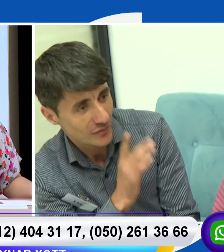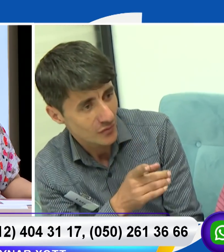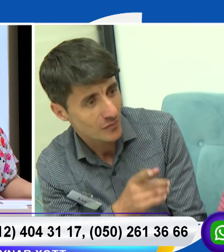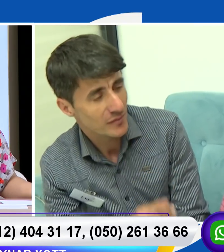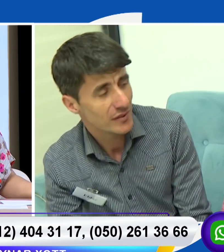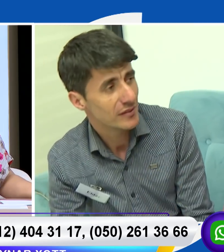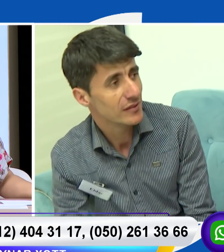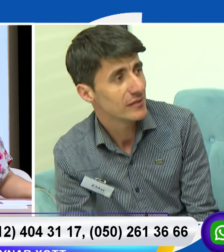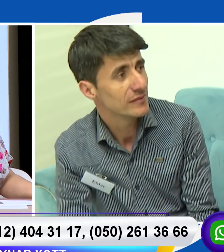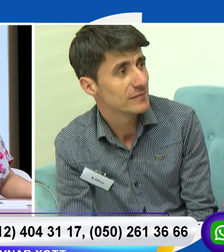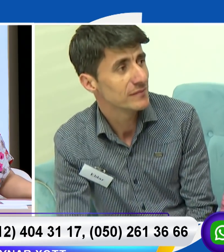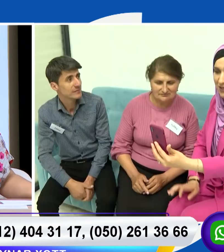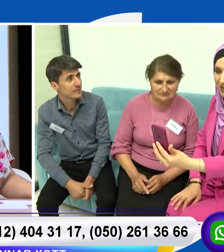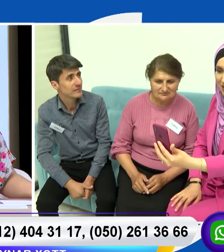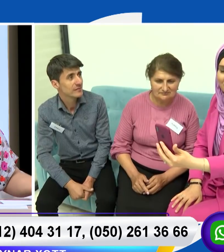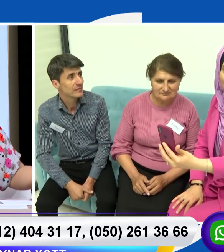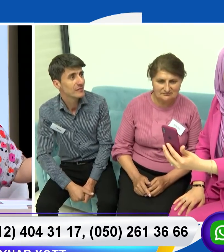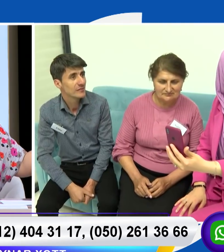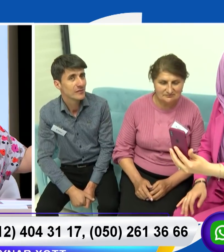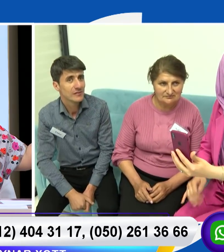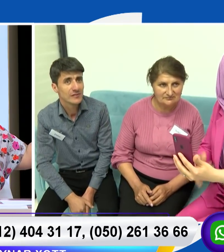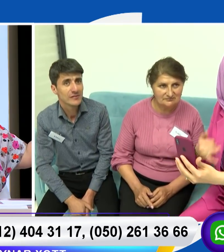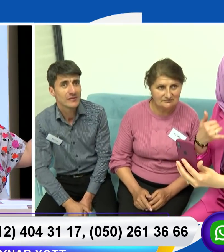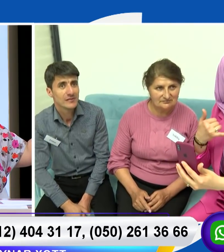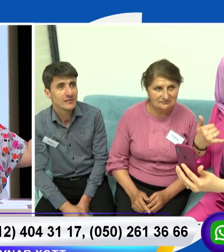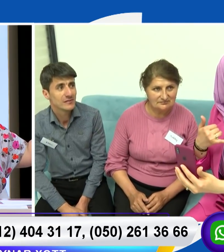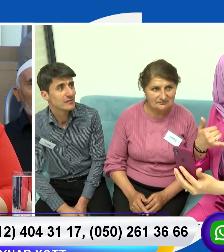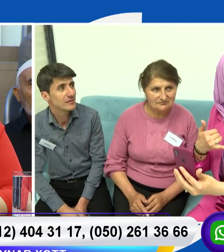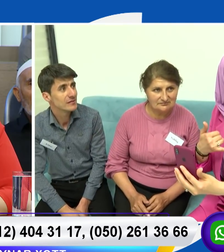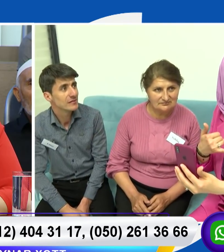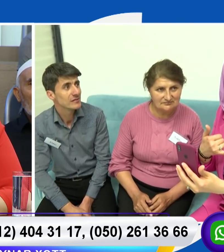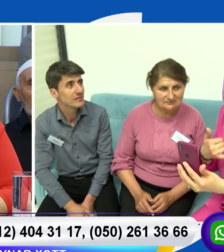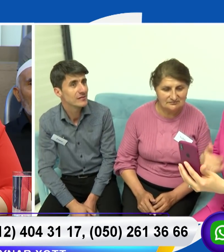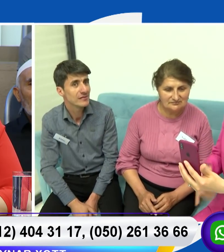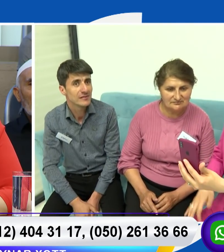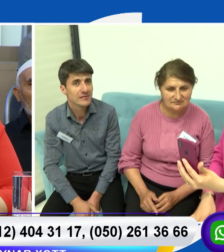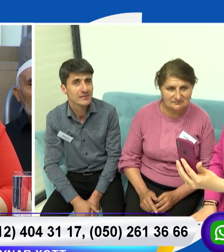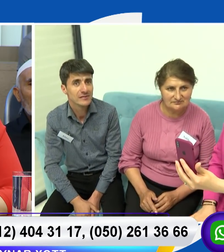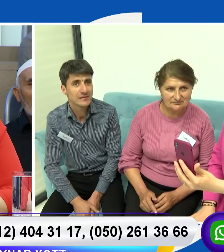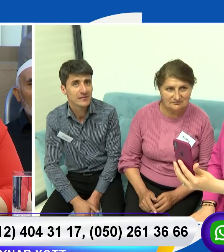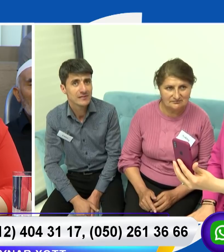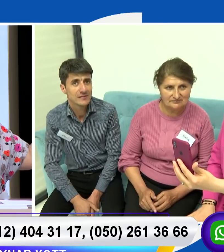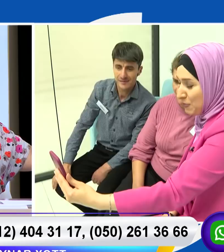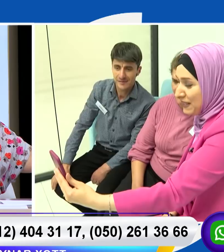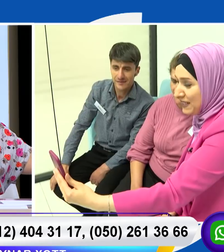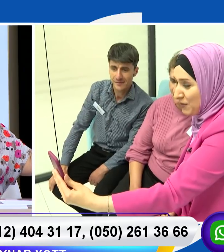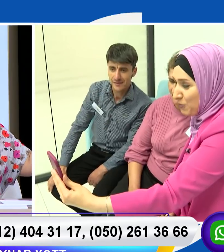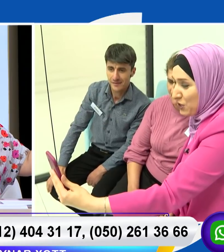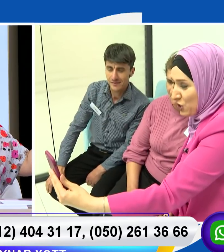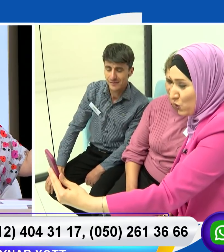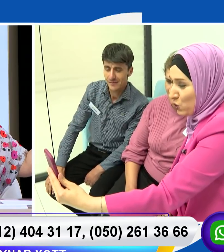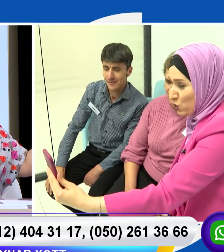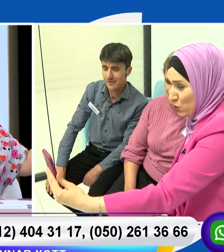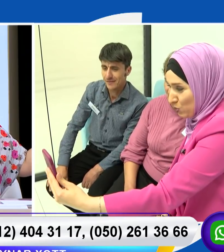tərəfində, gedə olayı bərdə. İmkan etmədi, mən gerim oynayam. İndi sücətim qoymaq, qoymaq, qoymaq. Aytən deyir ki, sücəti